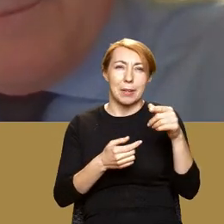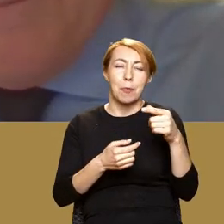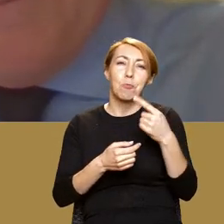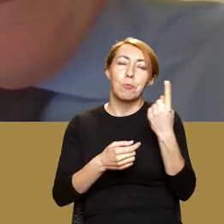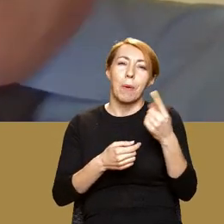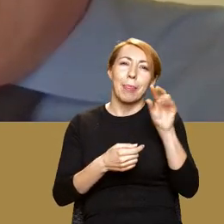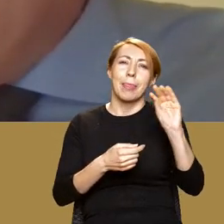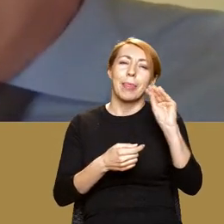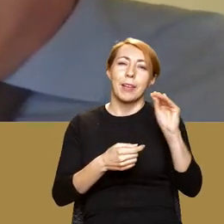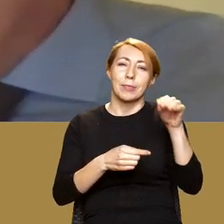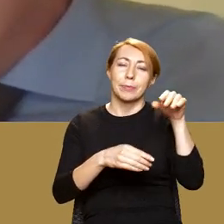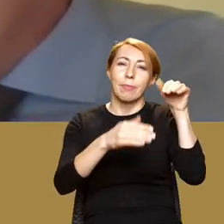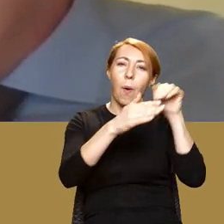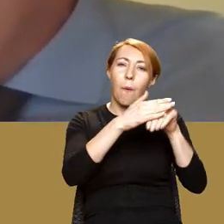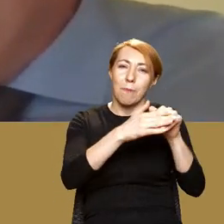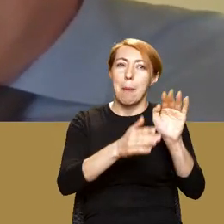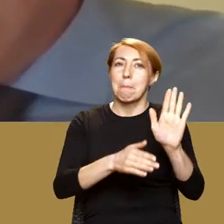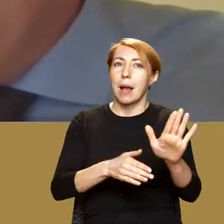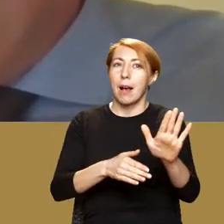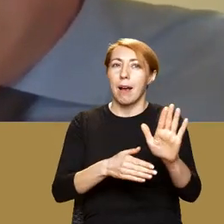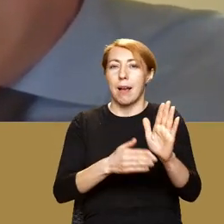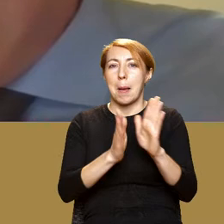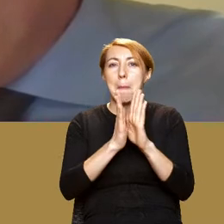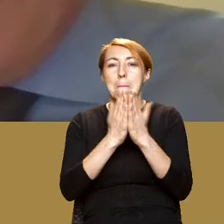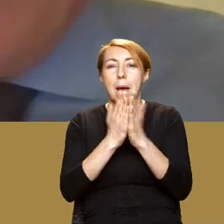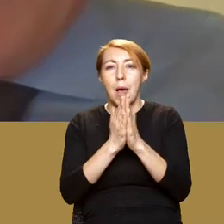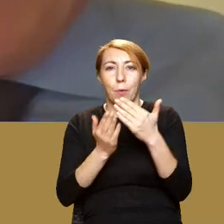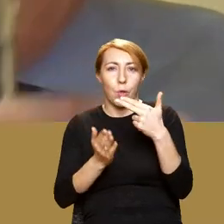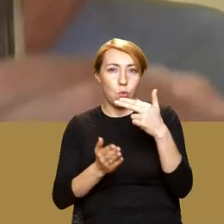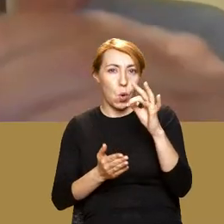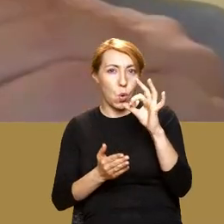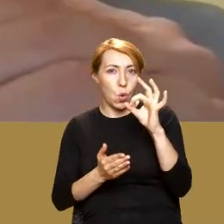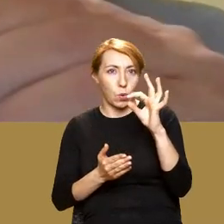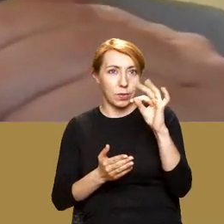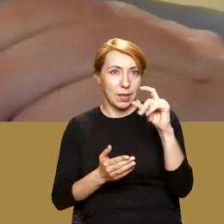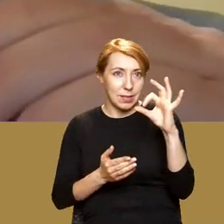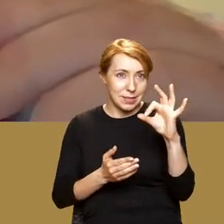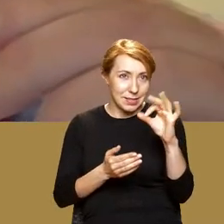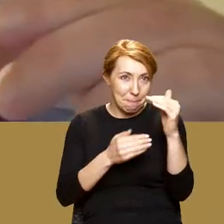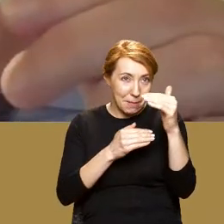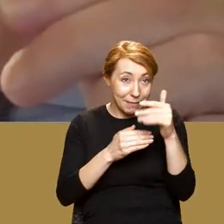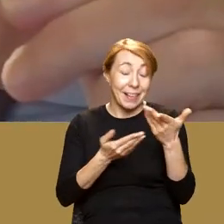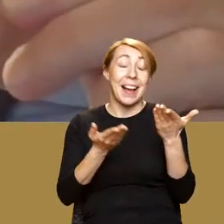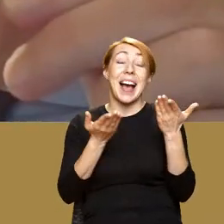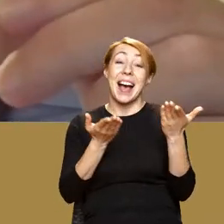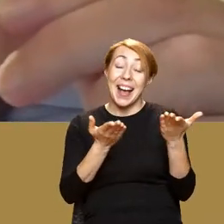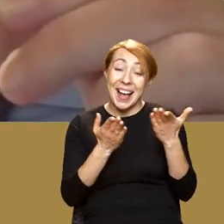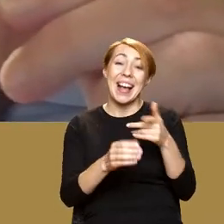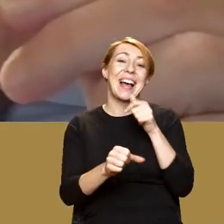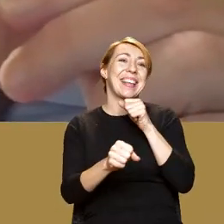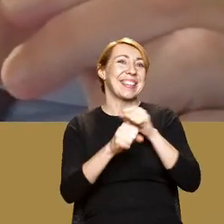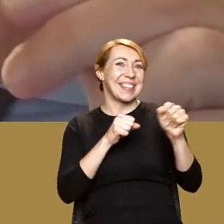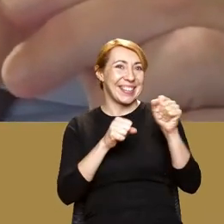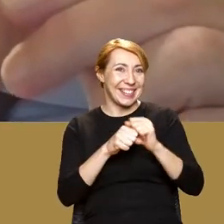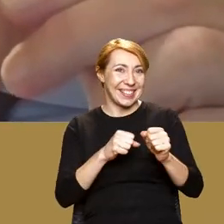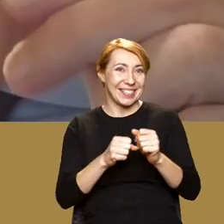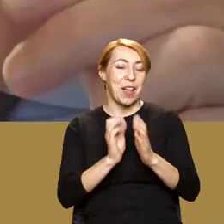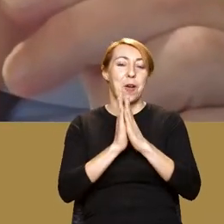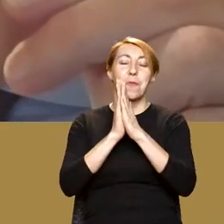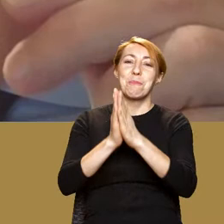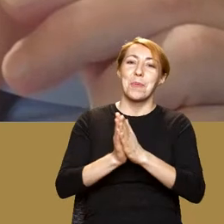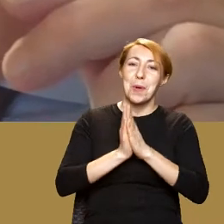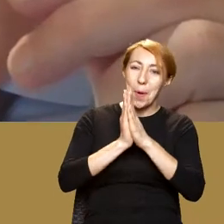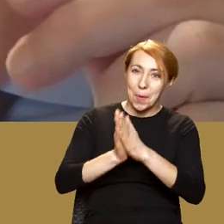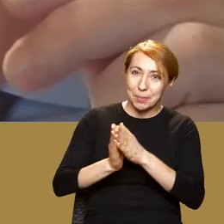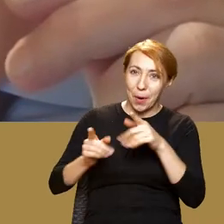w zbiorach mamy, notesik mały, czy coś nam pan pokaże? Jest. Na prośbę